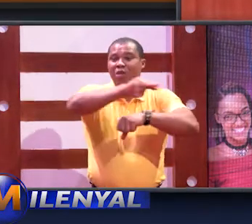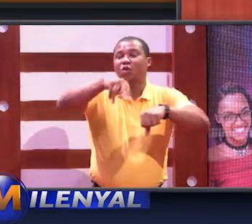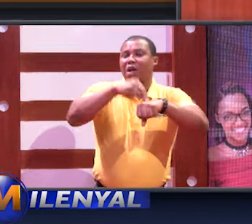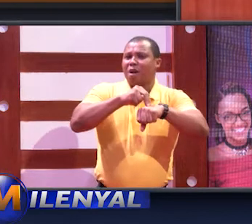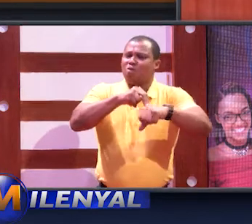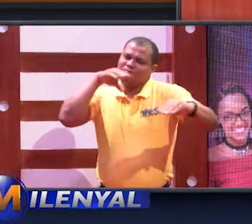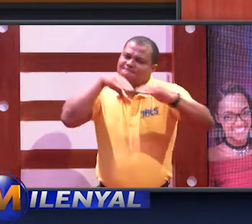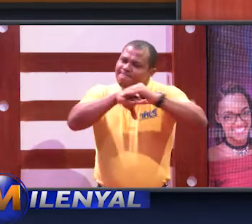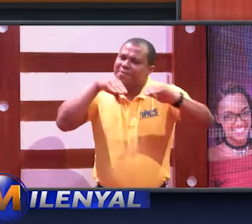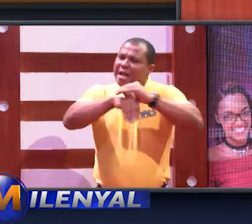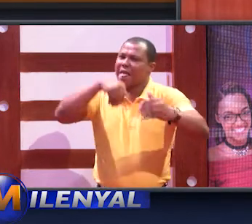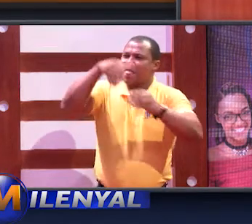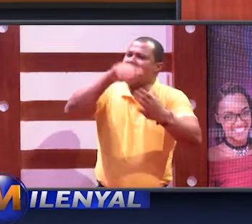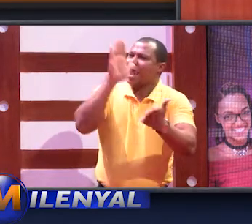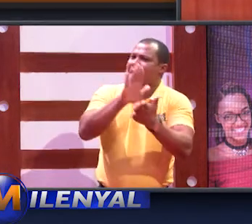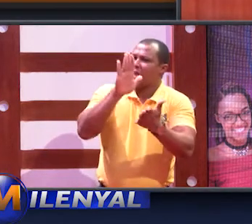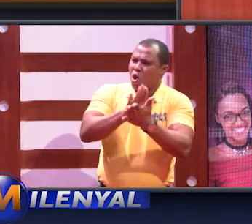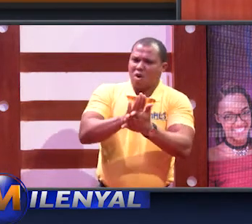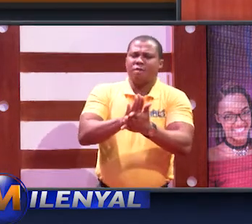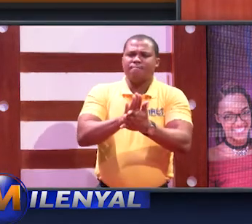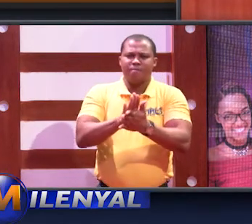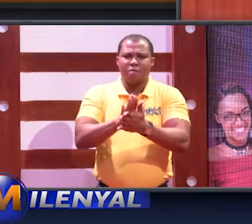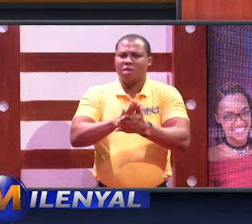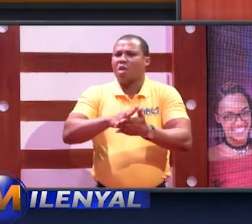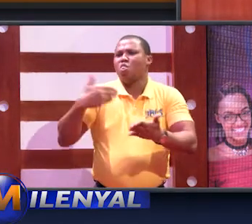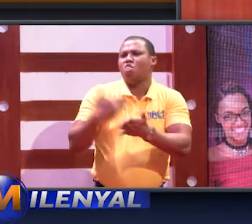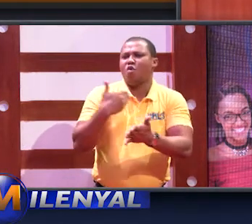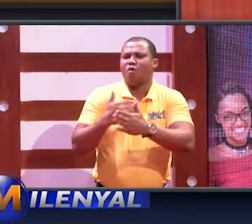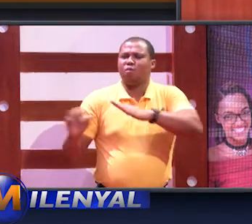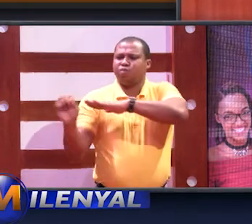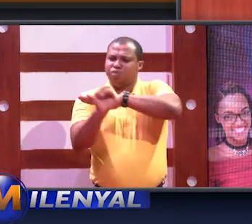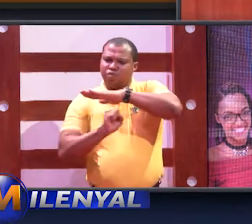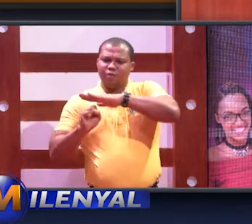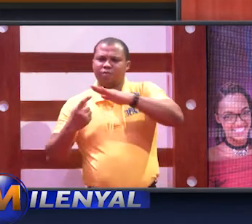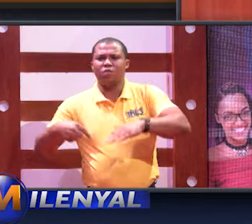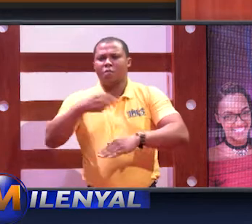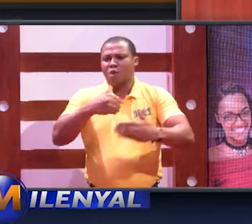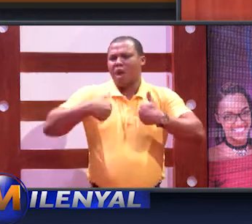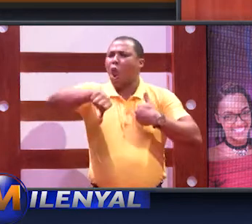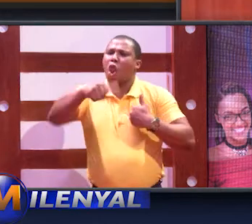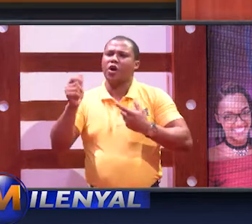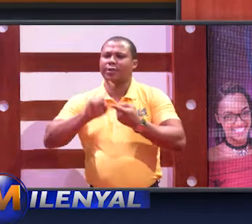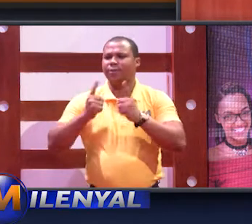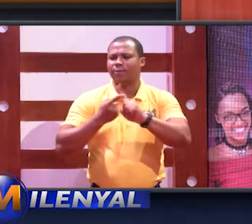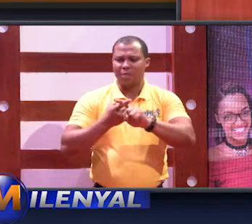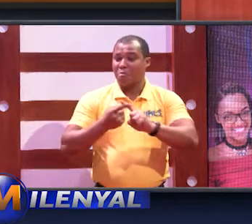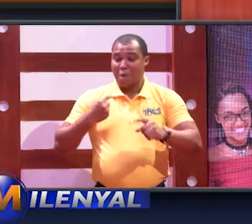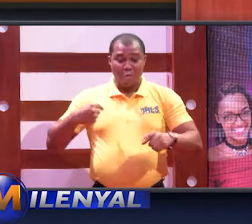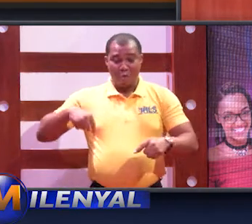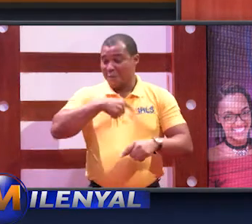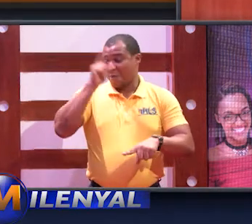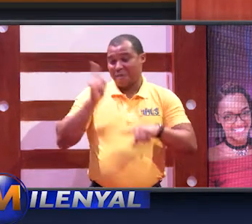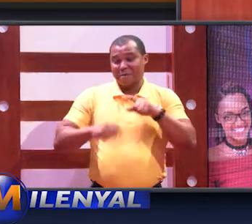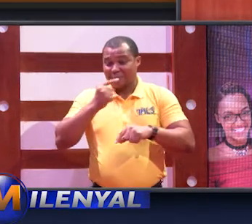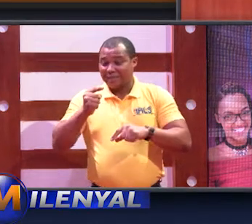d'intégrer la question de l'école, surtout avec la question nouveau secondaire. Donc nous avons de l'autre partenaire que nous avons parce